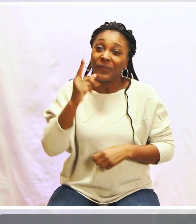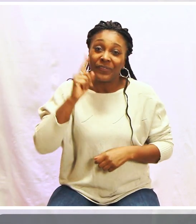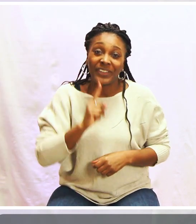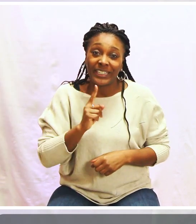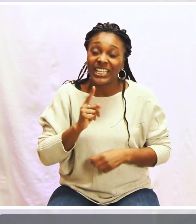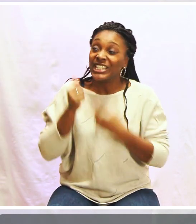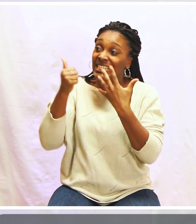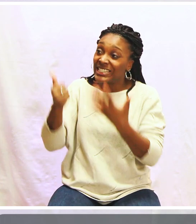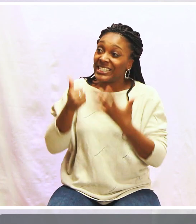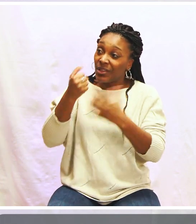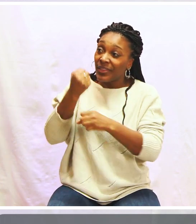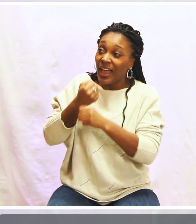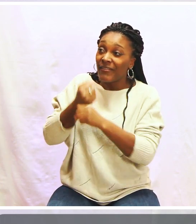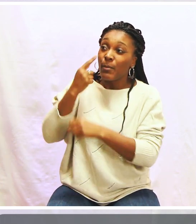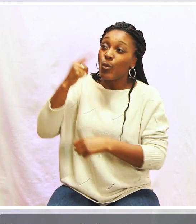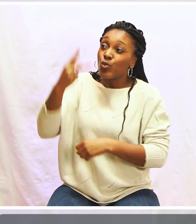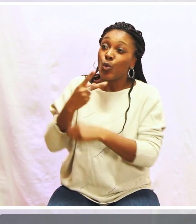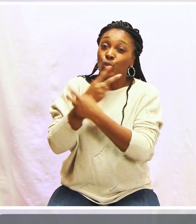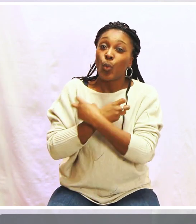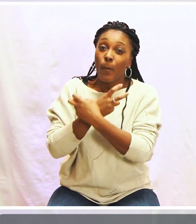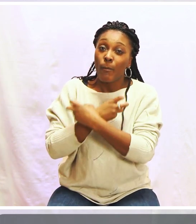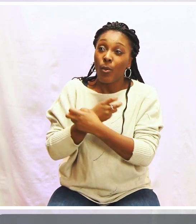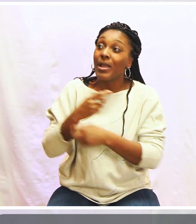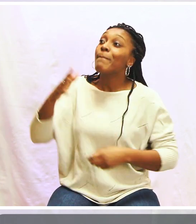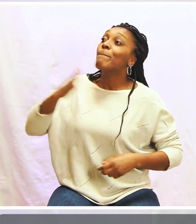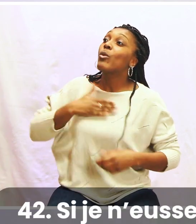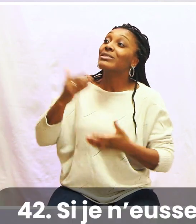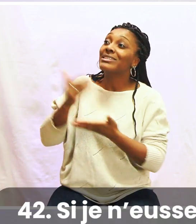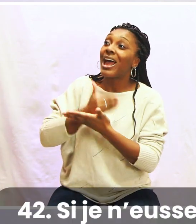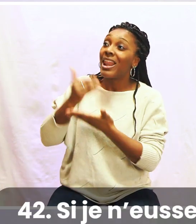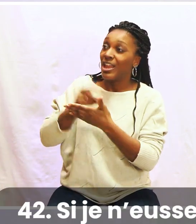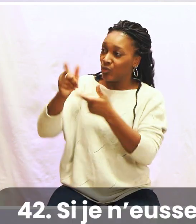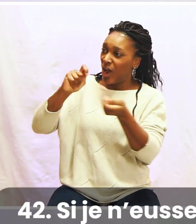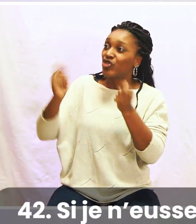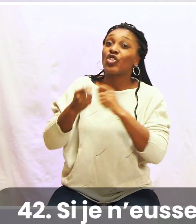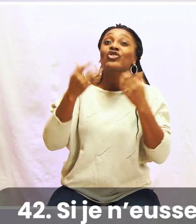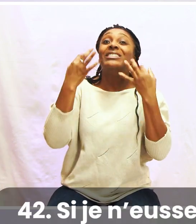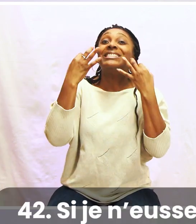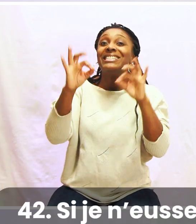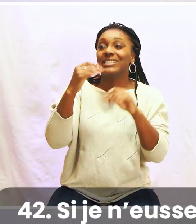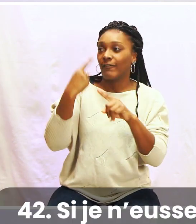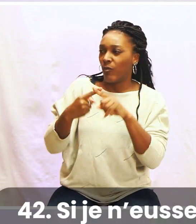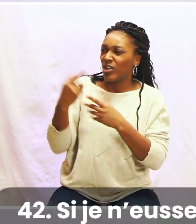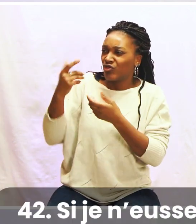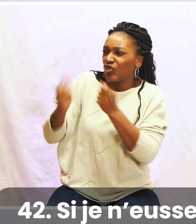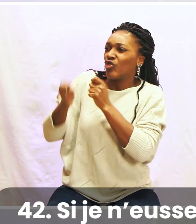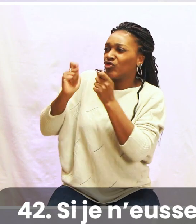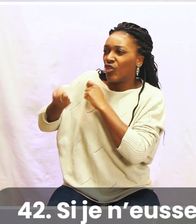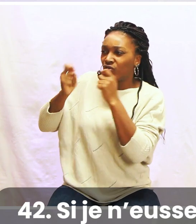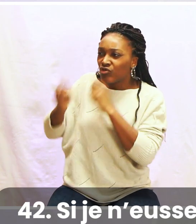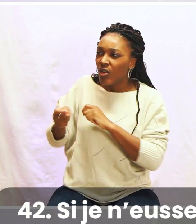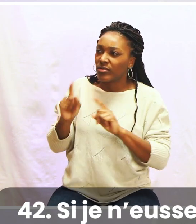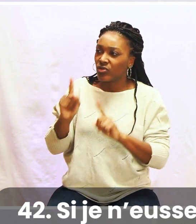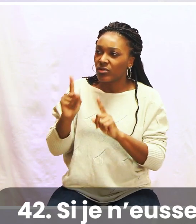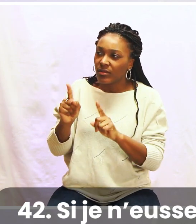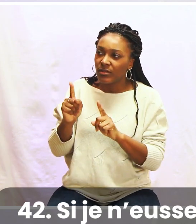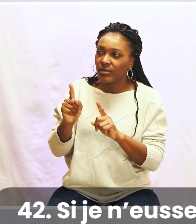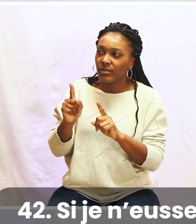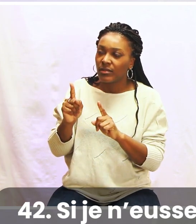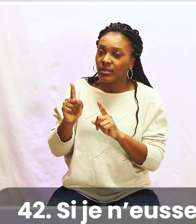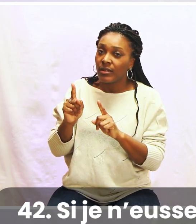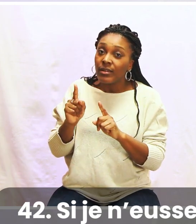troupeau, et tu as changé 10 fois mon salaire. Si j'eusse pas eu pour moi le Dieu de mon père, le Dieu